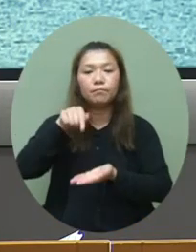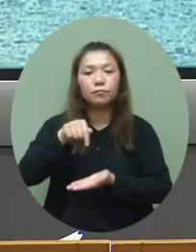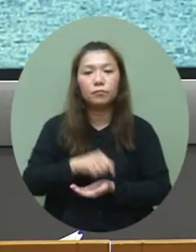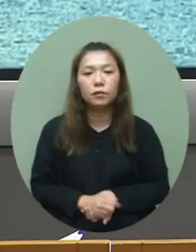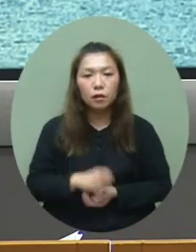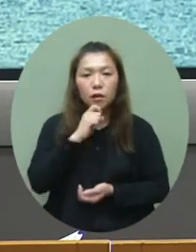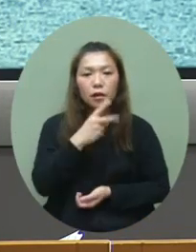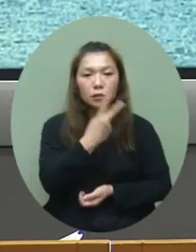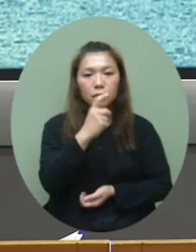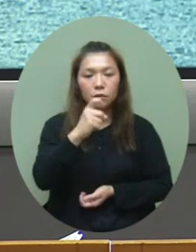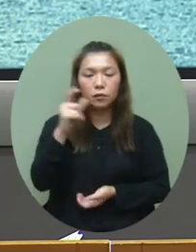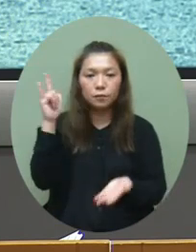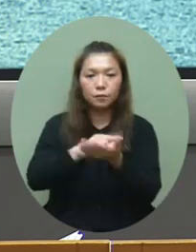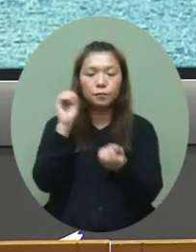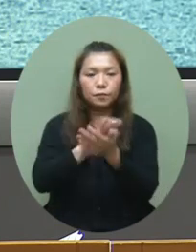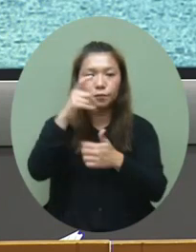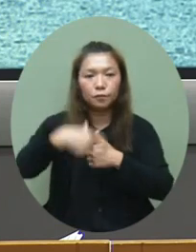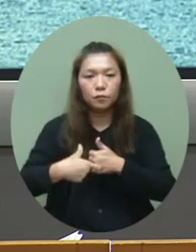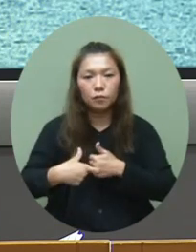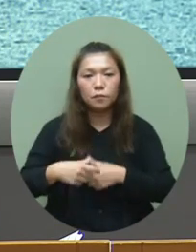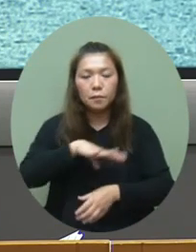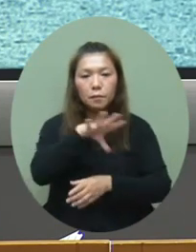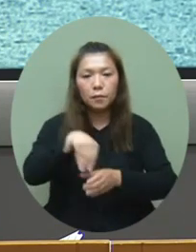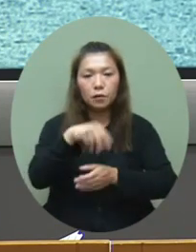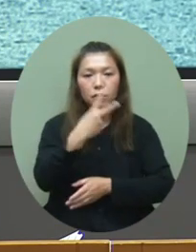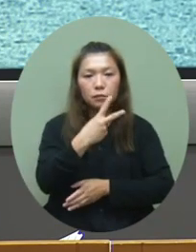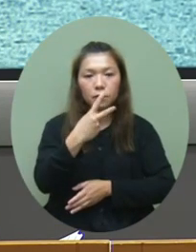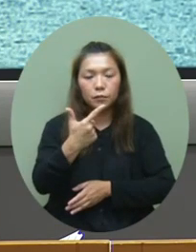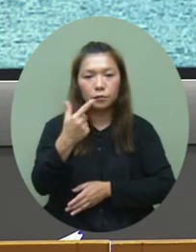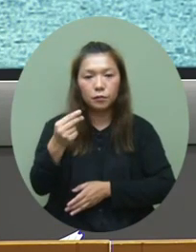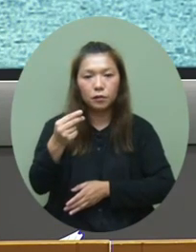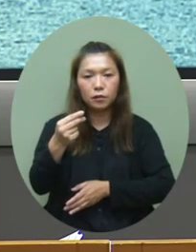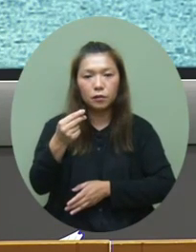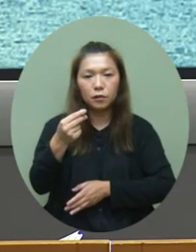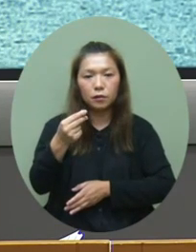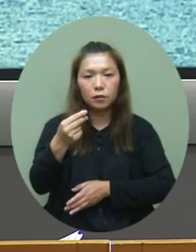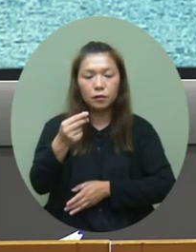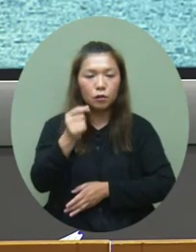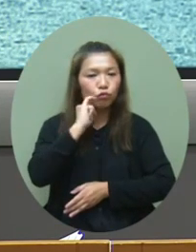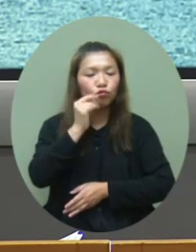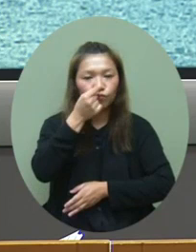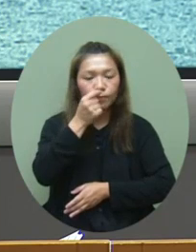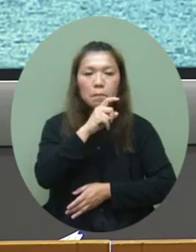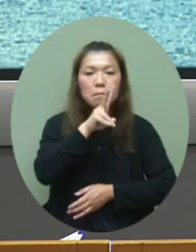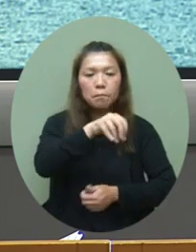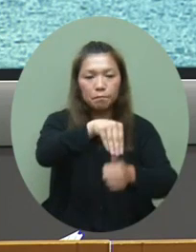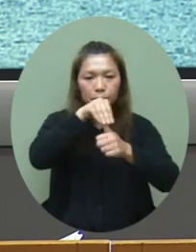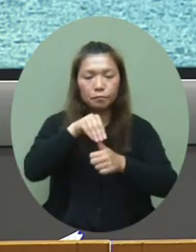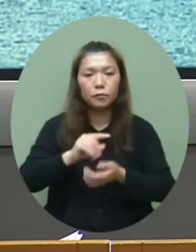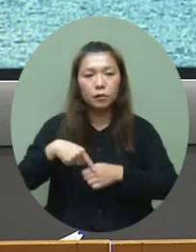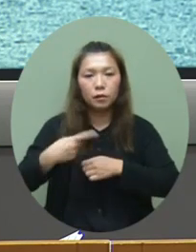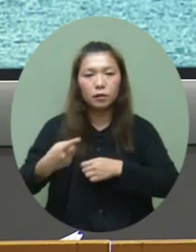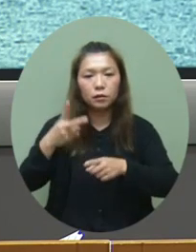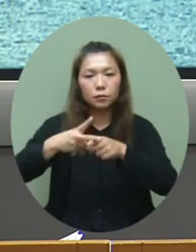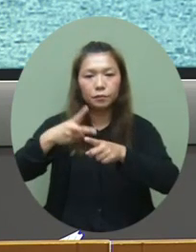外有299宗輸入性個案，咁包括287宗係快速核酸檢測陽性嘅個案啦，同